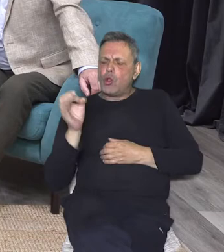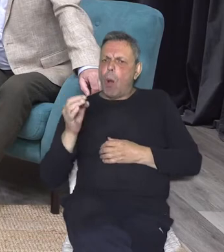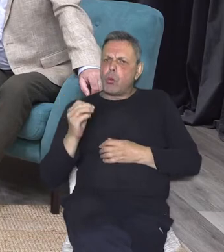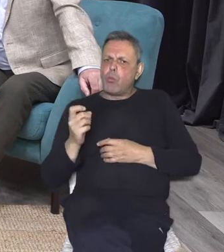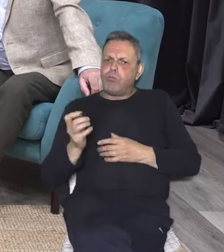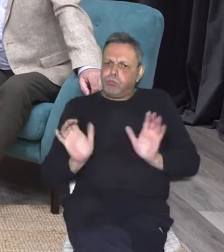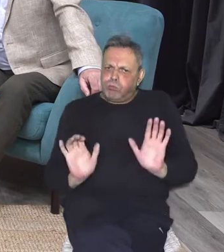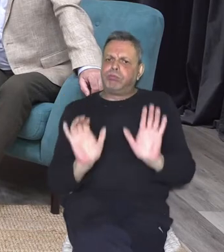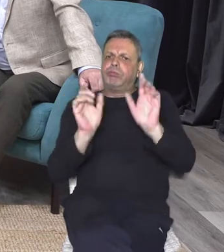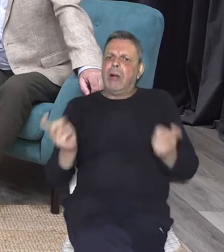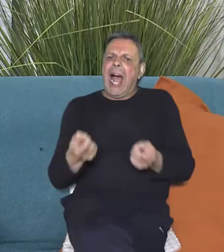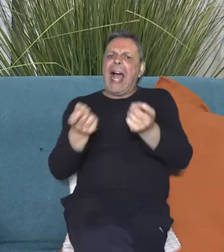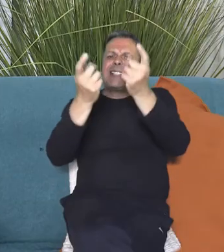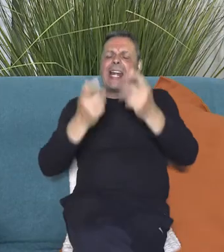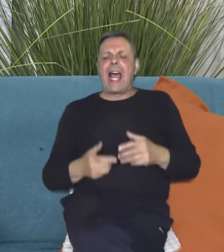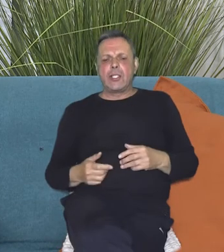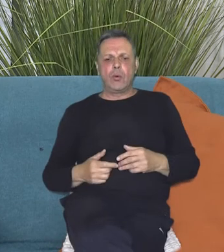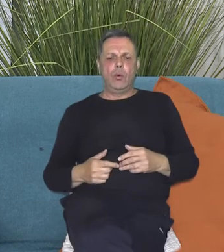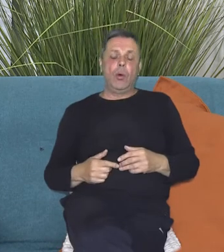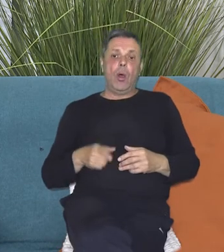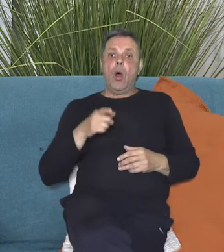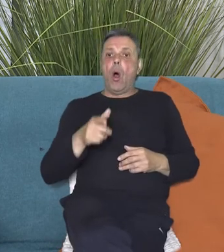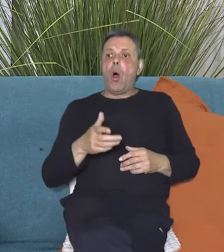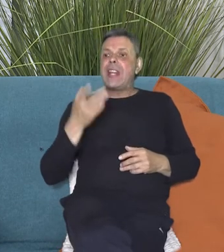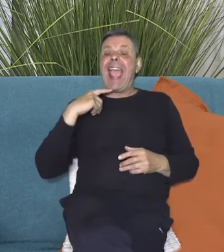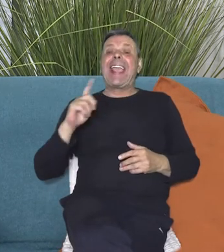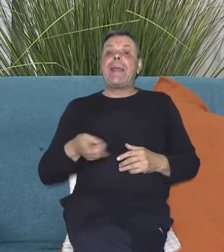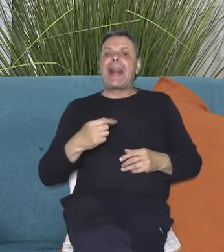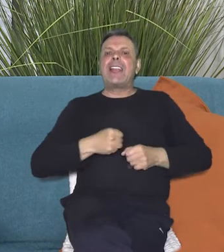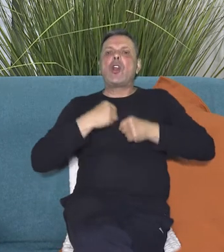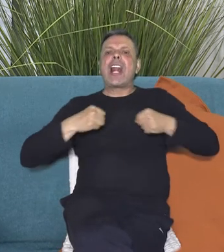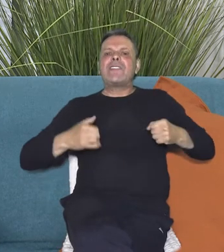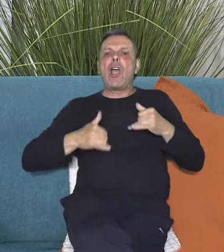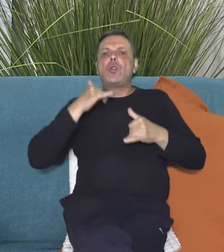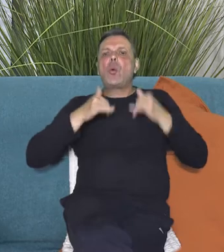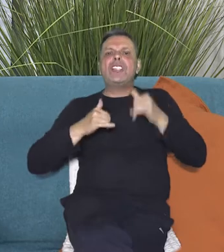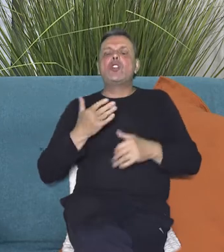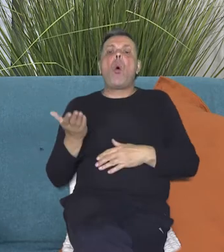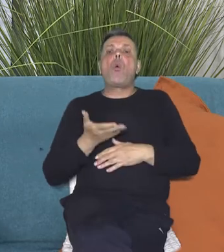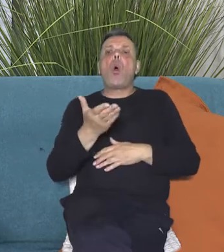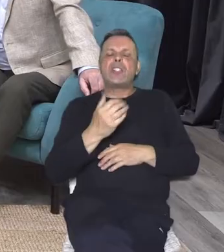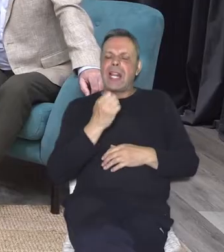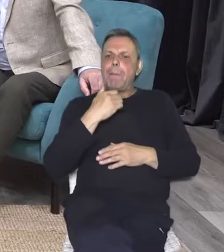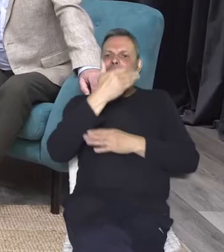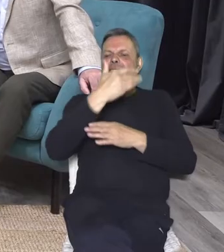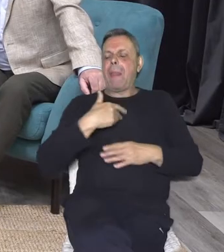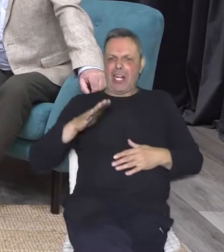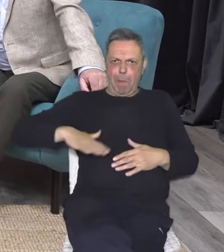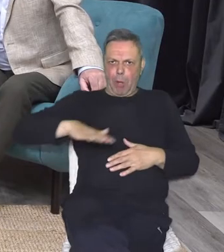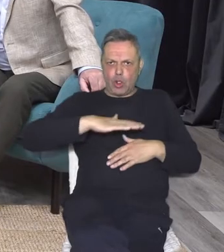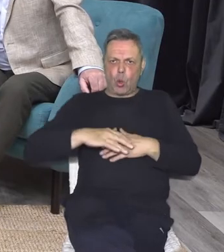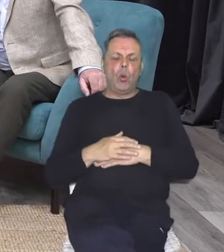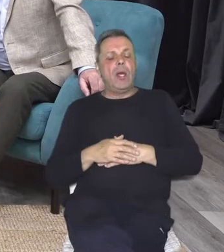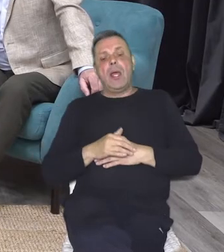dobru akceleraciju, ja bih rekao. I u stvari, nacionalni park je postao generator razvoja turističko-ugostiteljske privrede na